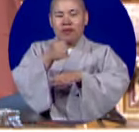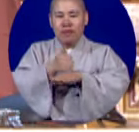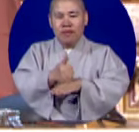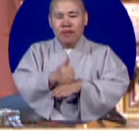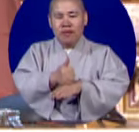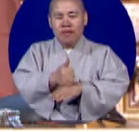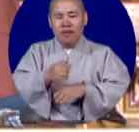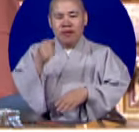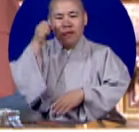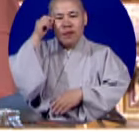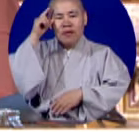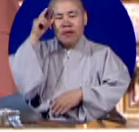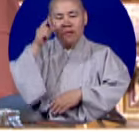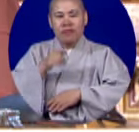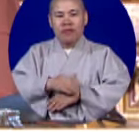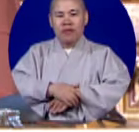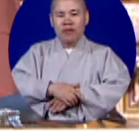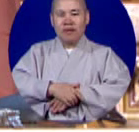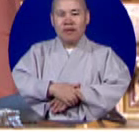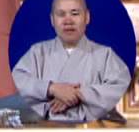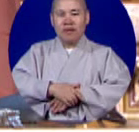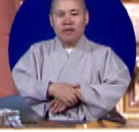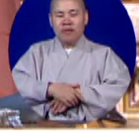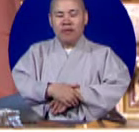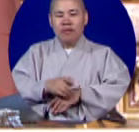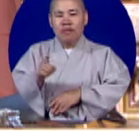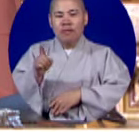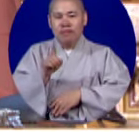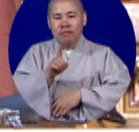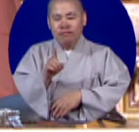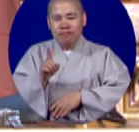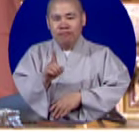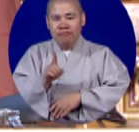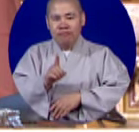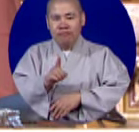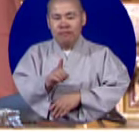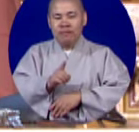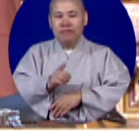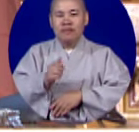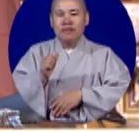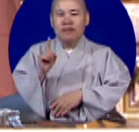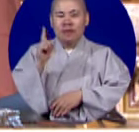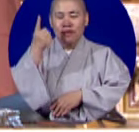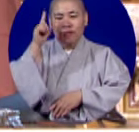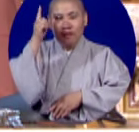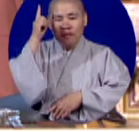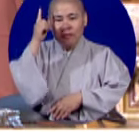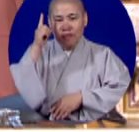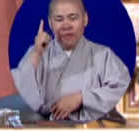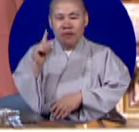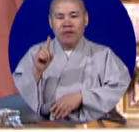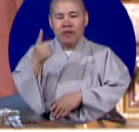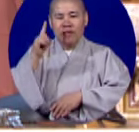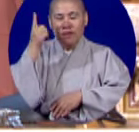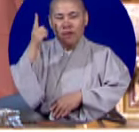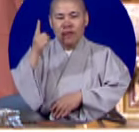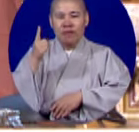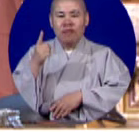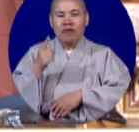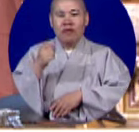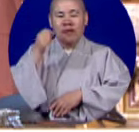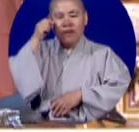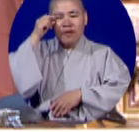구경열반이죠. 구경열반. 뭐 최상 최고의